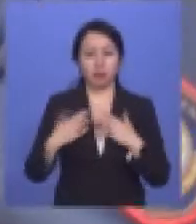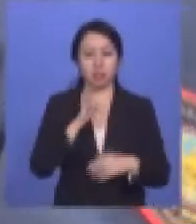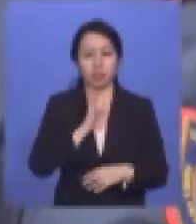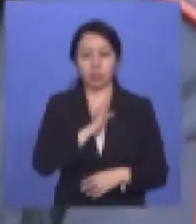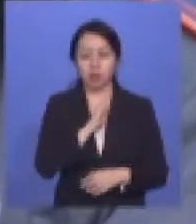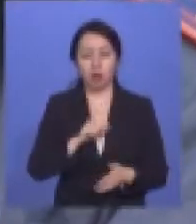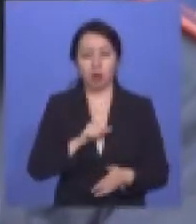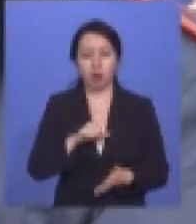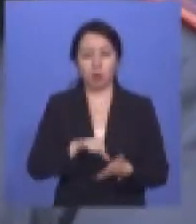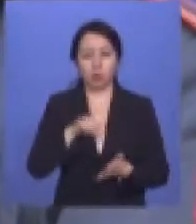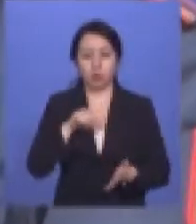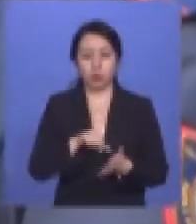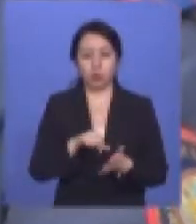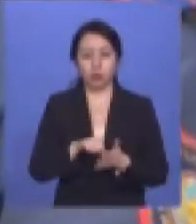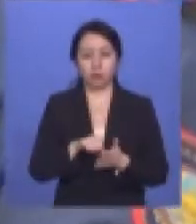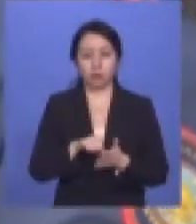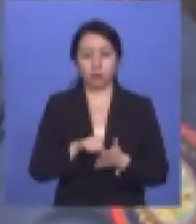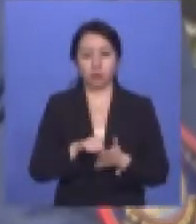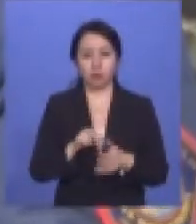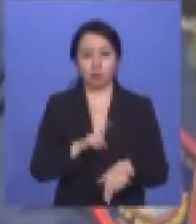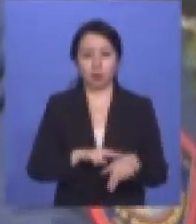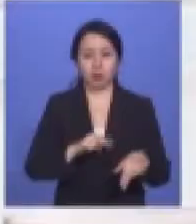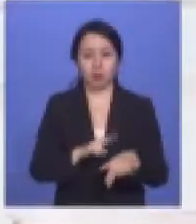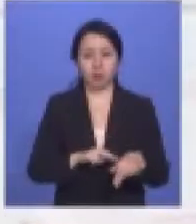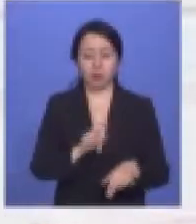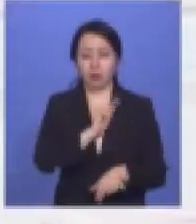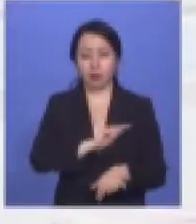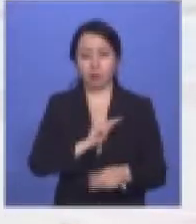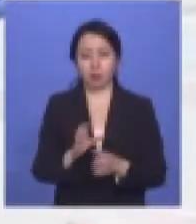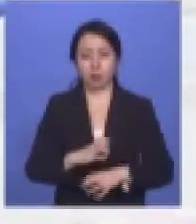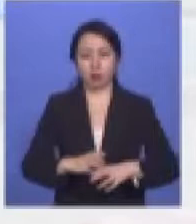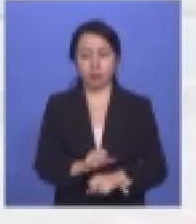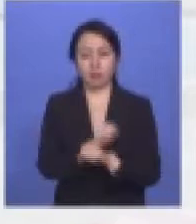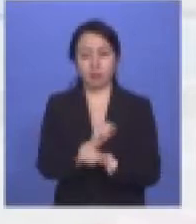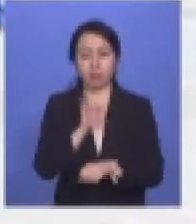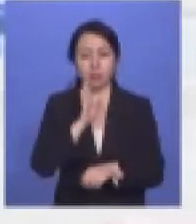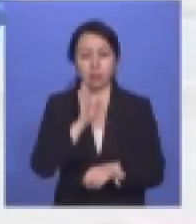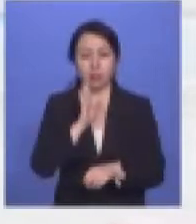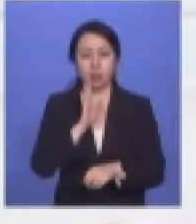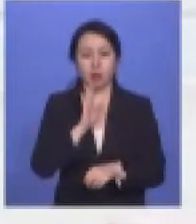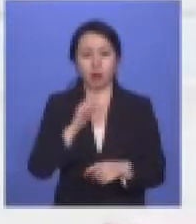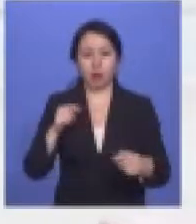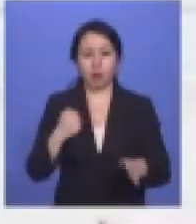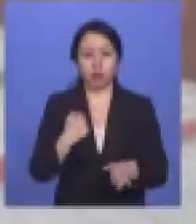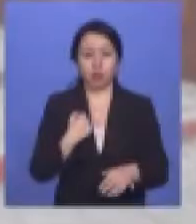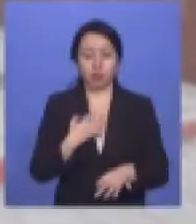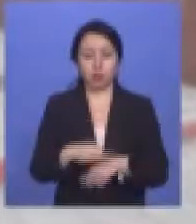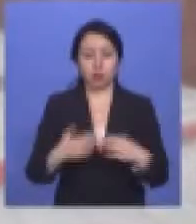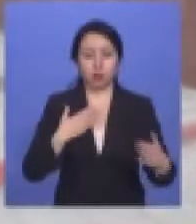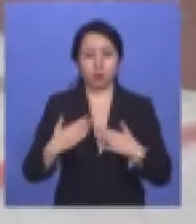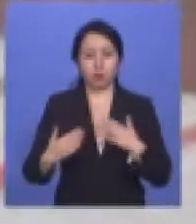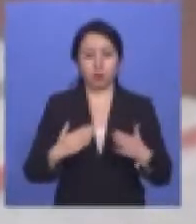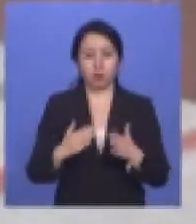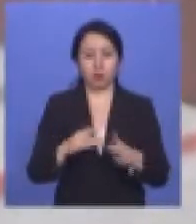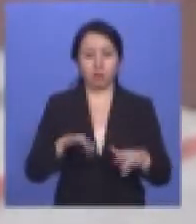женщин. Участковые, патрульные и ювенальные полицейские, сотрудники групп по защите женщин от насилия в самом крупном городе